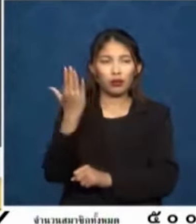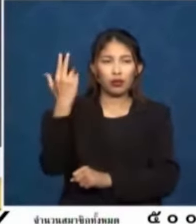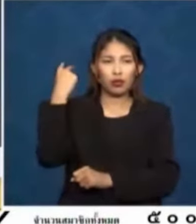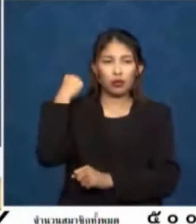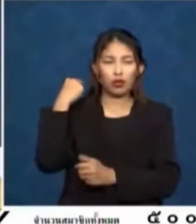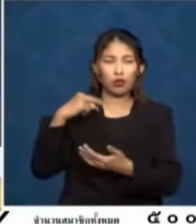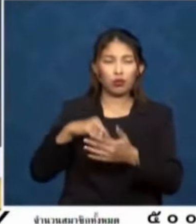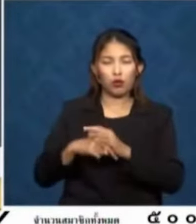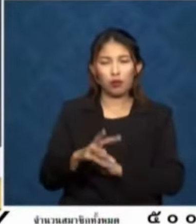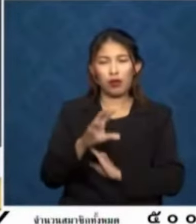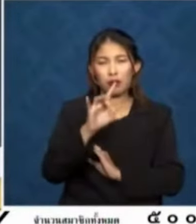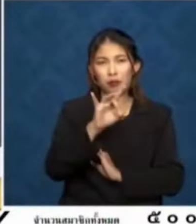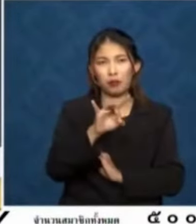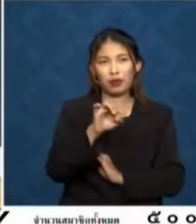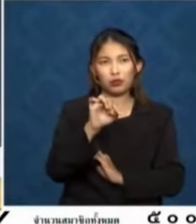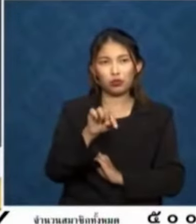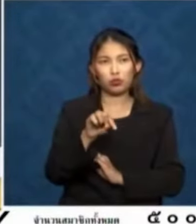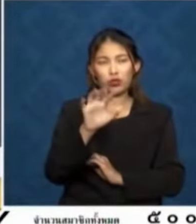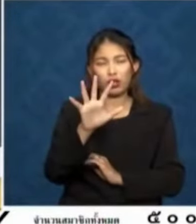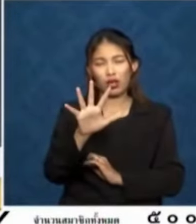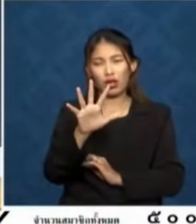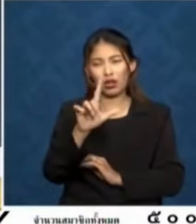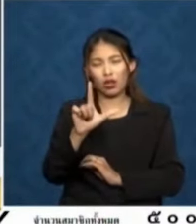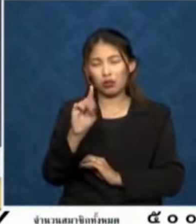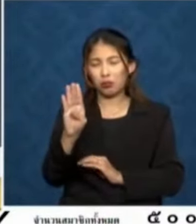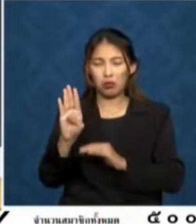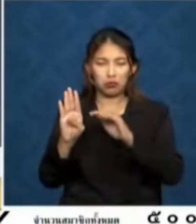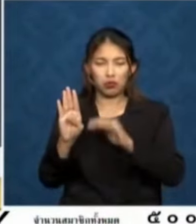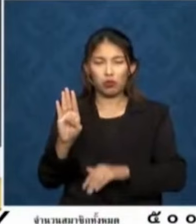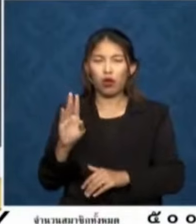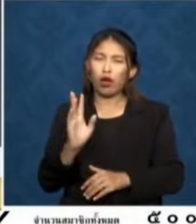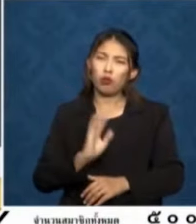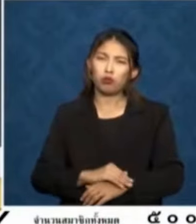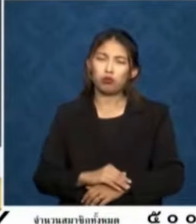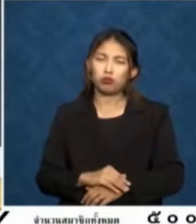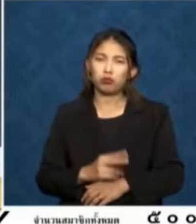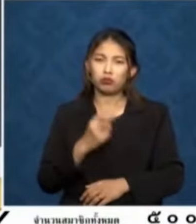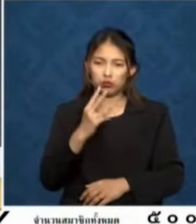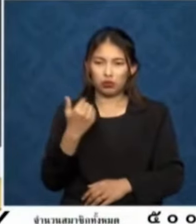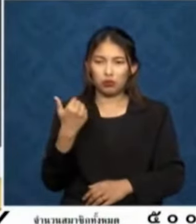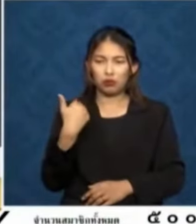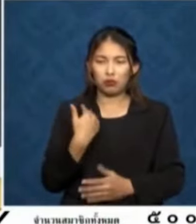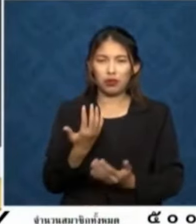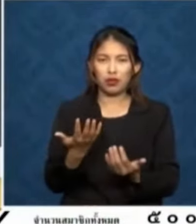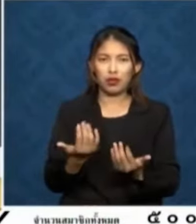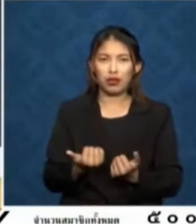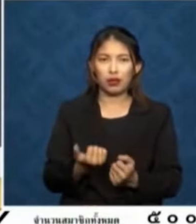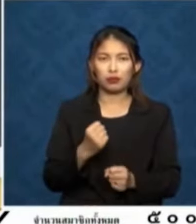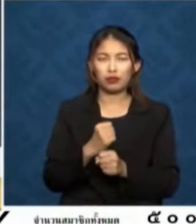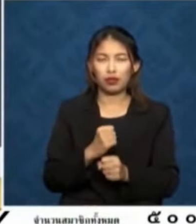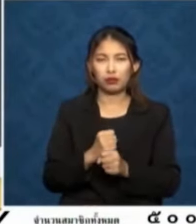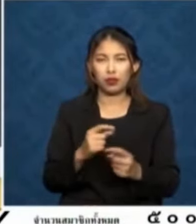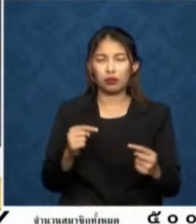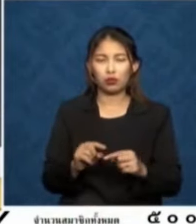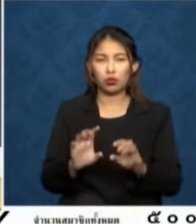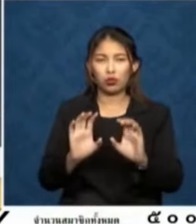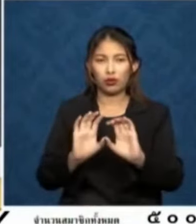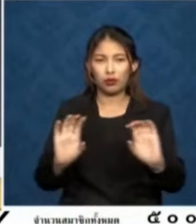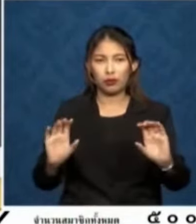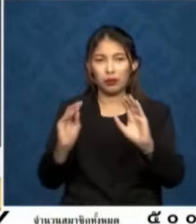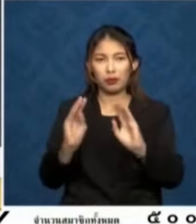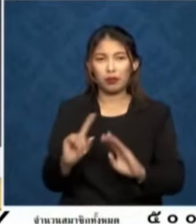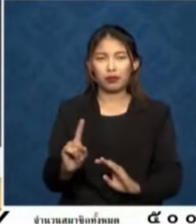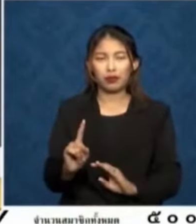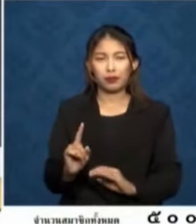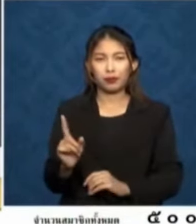8.5ล้านบาทค่ะท่านประธานแล้วอย่างนี้จะบอกว่าว่าเคยรับงานรัฐได้อย่างไรคะยิ่ง